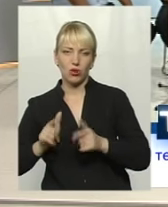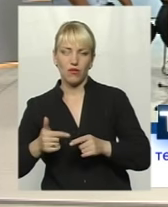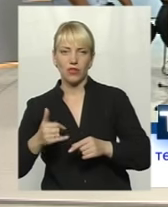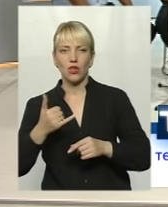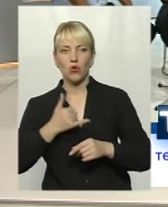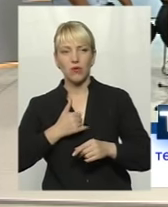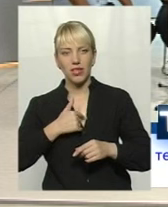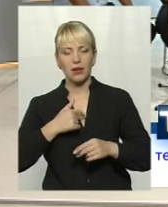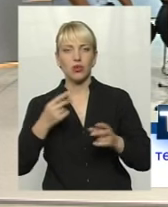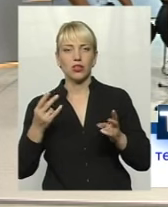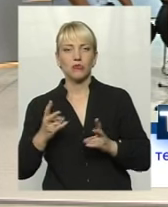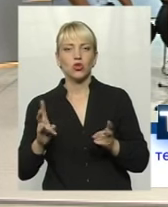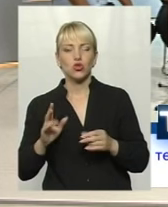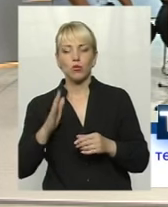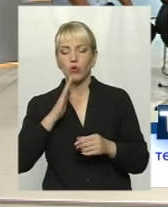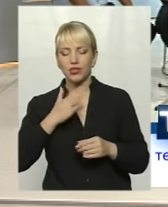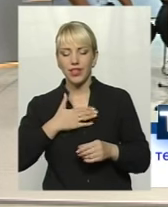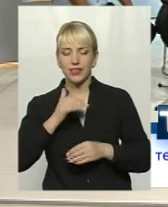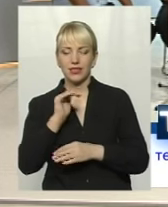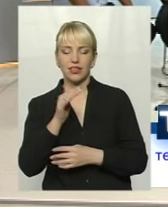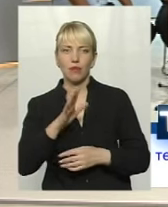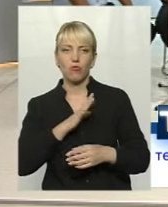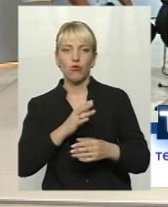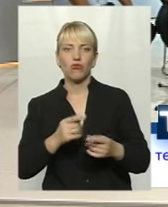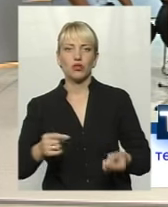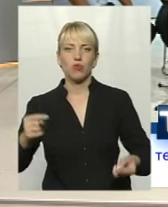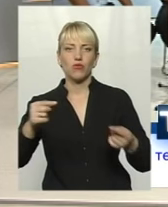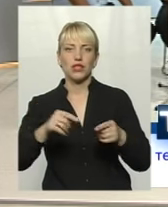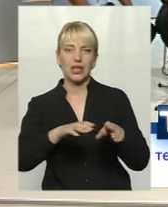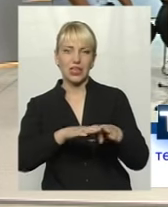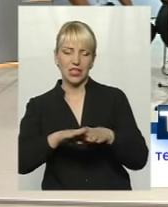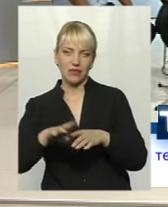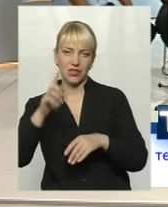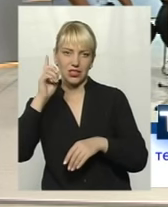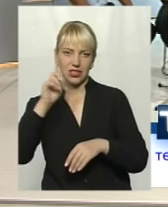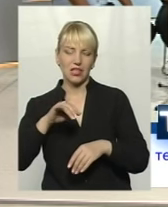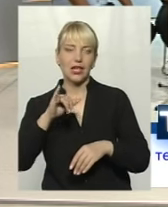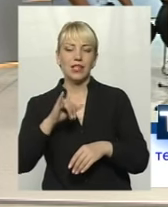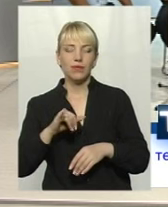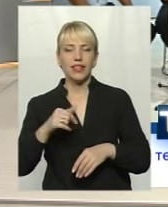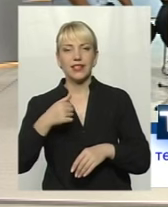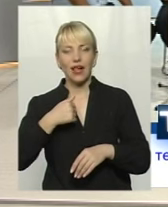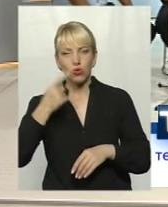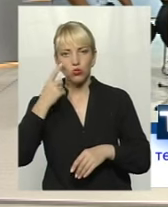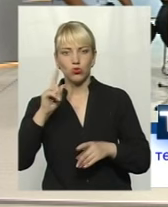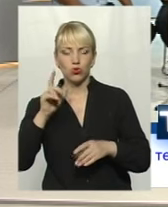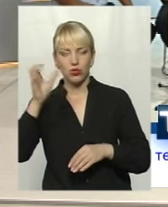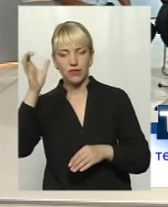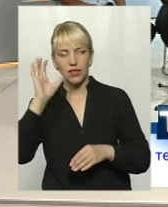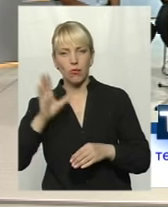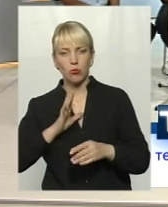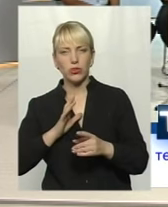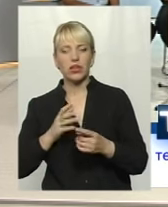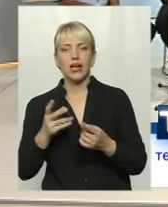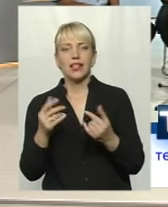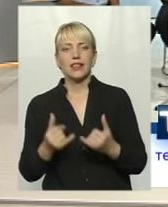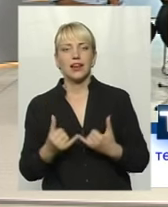відповідний рівень знань. І я, в принципі, вважаю, що освіта має крутитись навколо дитини, а не навколо будівлі освіти, зарплати вчителів, там, я не